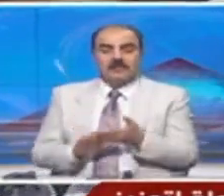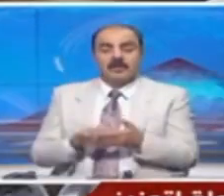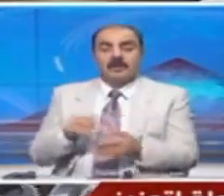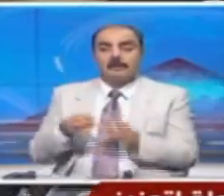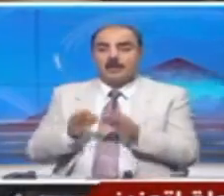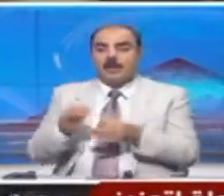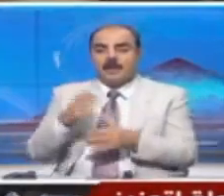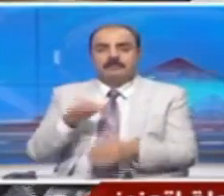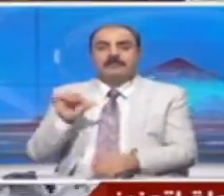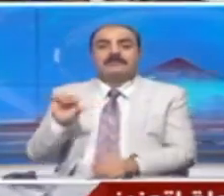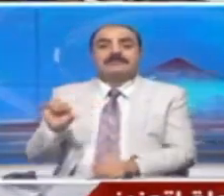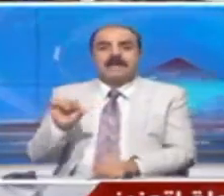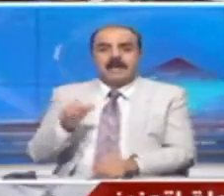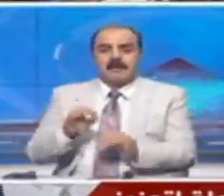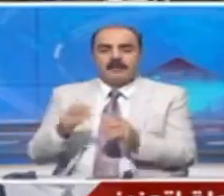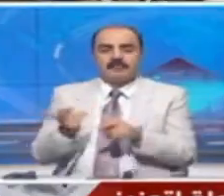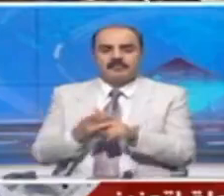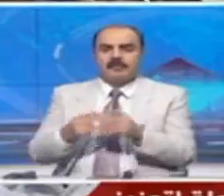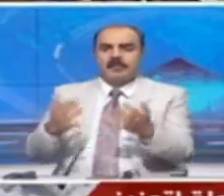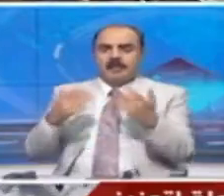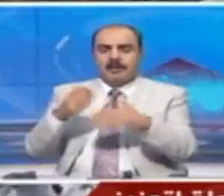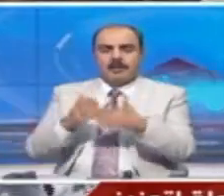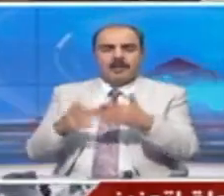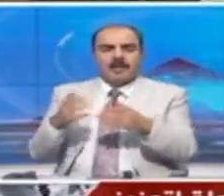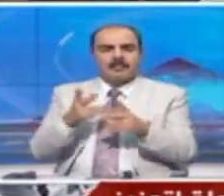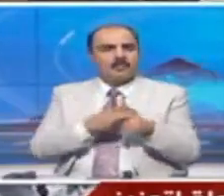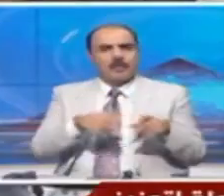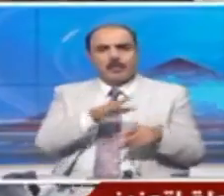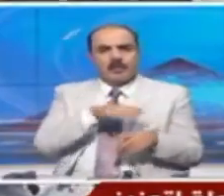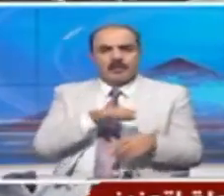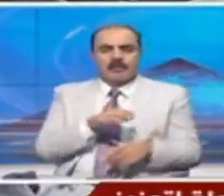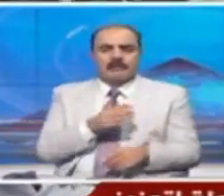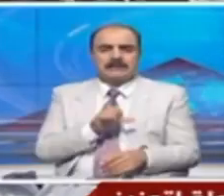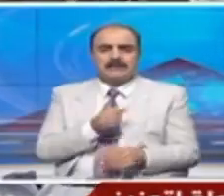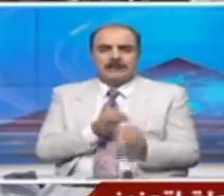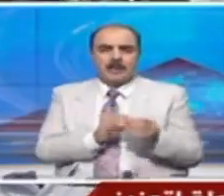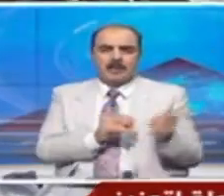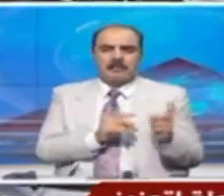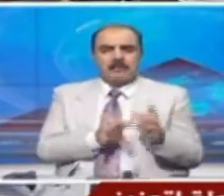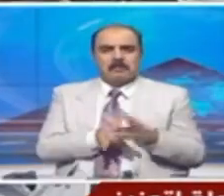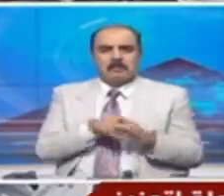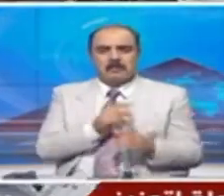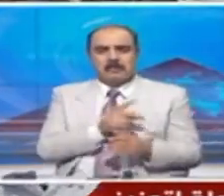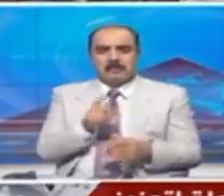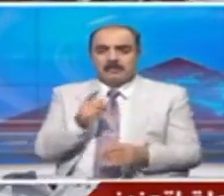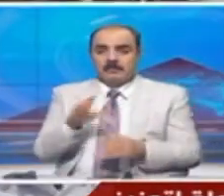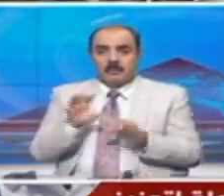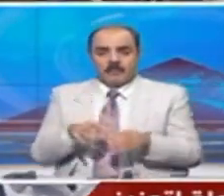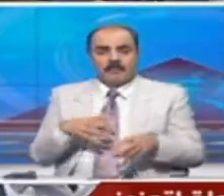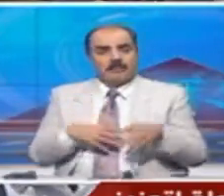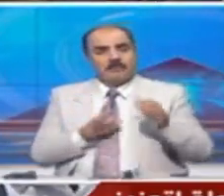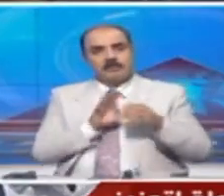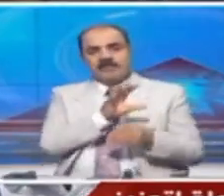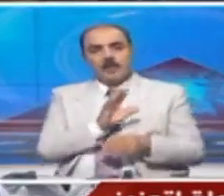9 مليون نسمة. يعني معلش احنا عارفين في دول عدد سكانها اصلا 9 مليون نسمة او اقل، يعني دي محطة ممكن